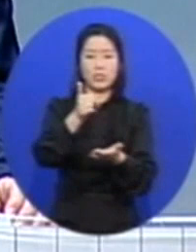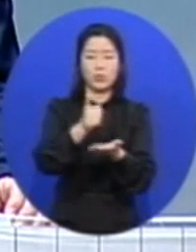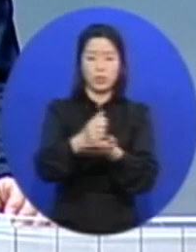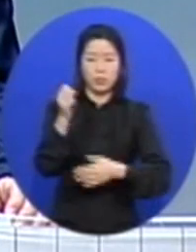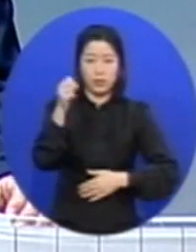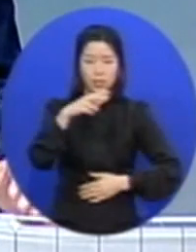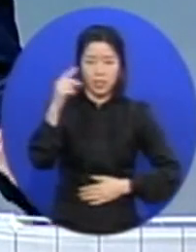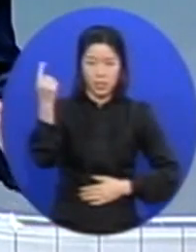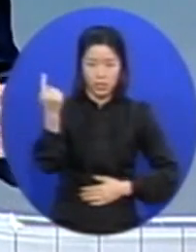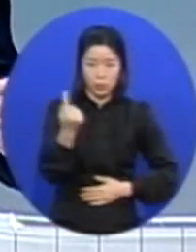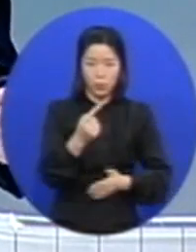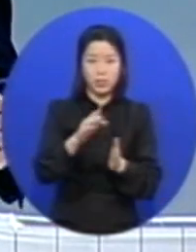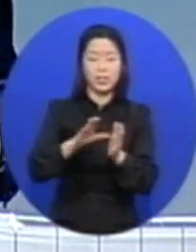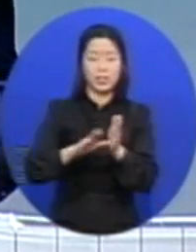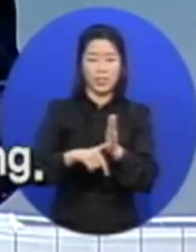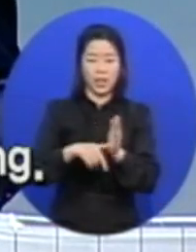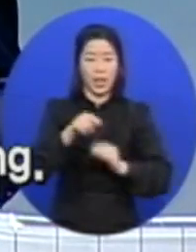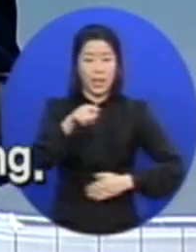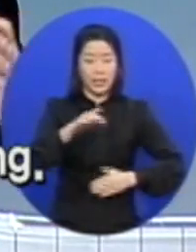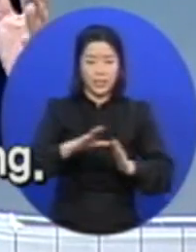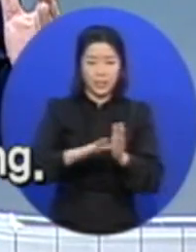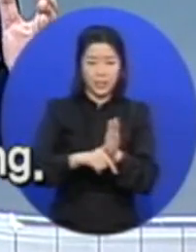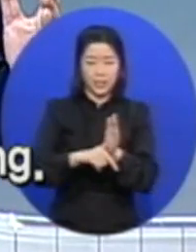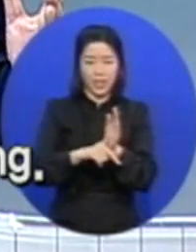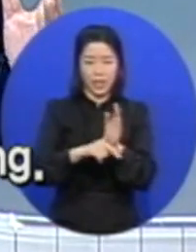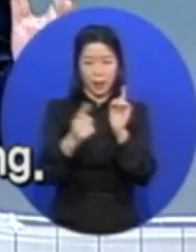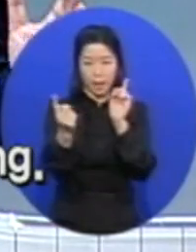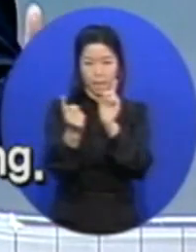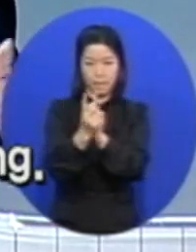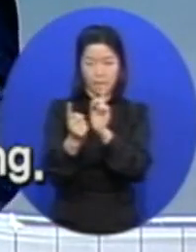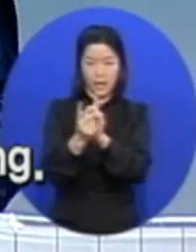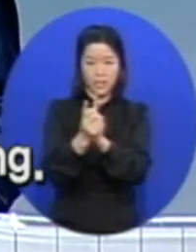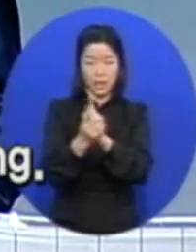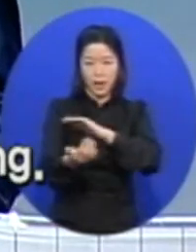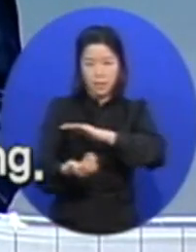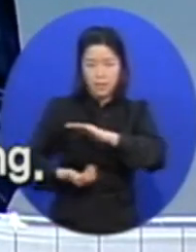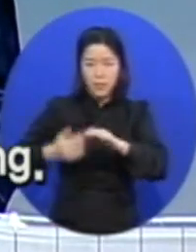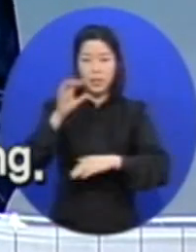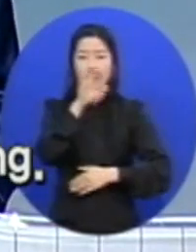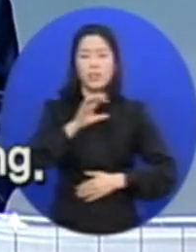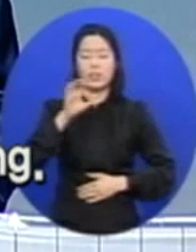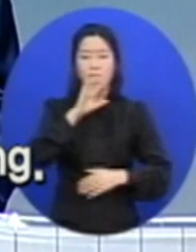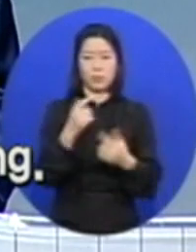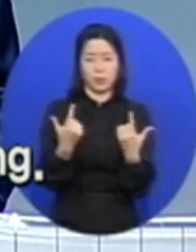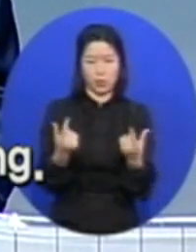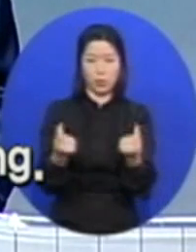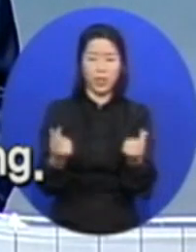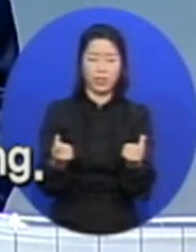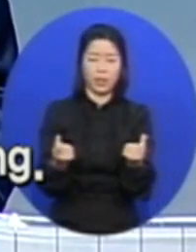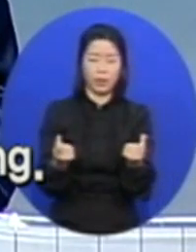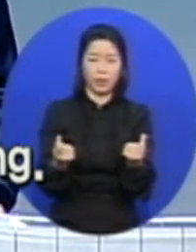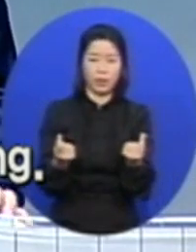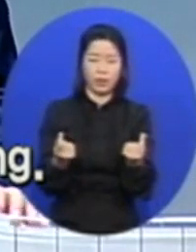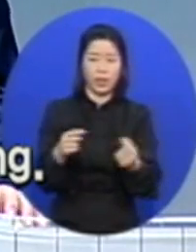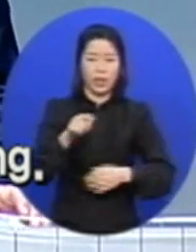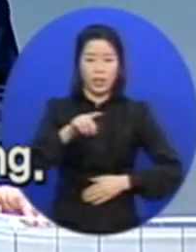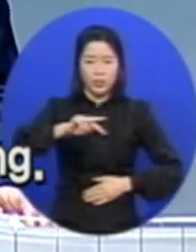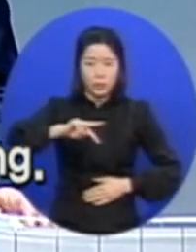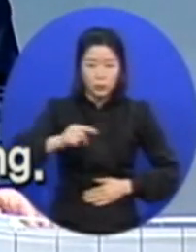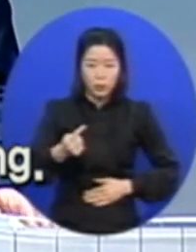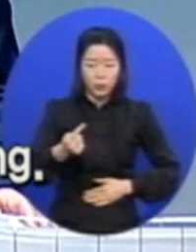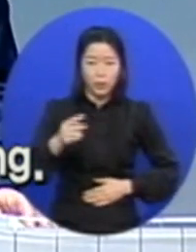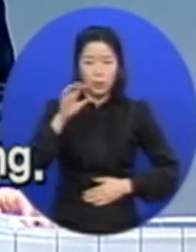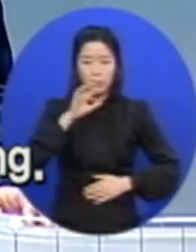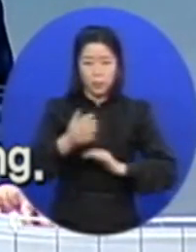그 때 주님을 맞이할 예행 연습 까도 같은 의미가 있습니다 그것도 예행 연습